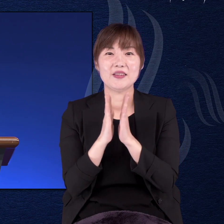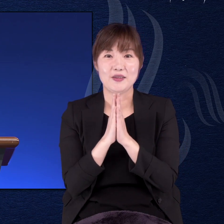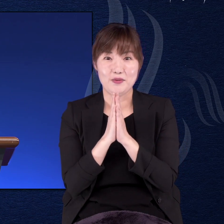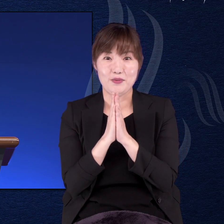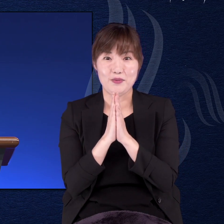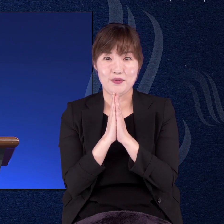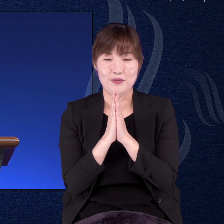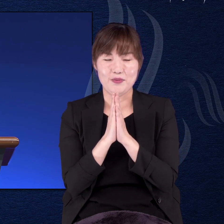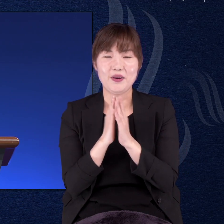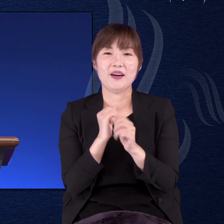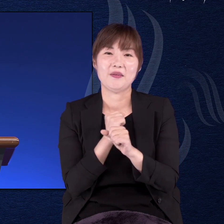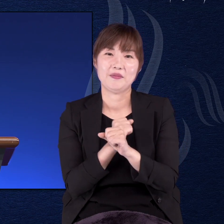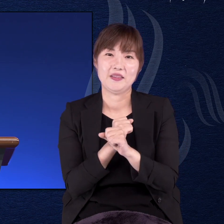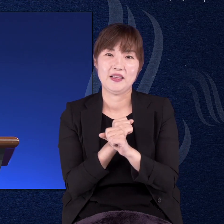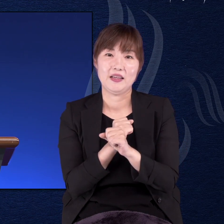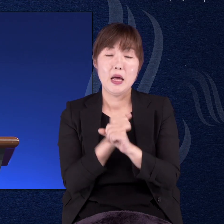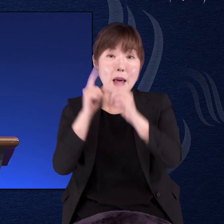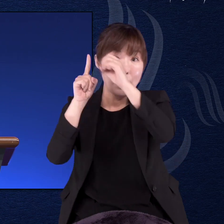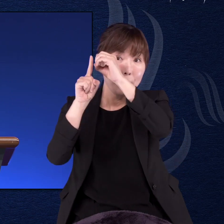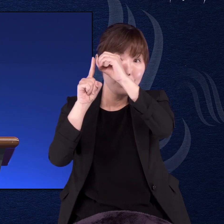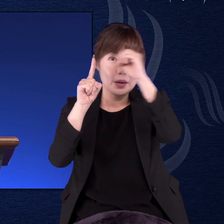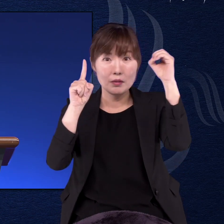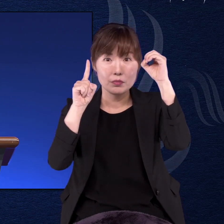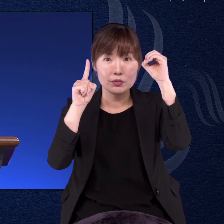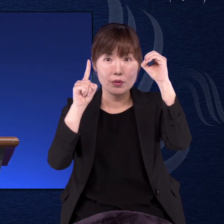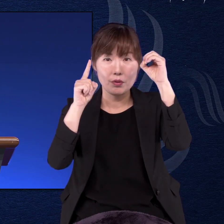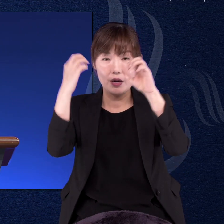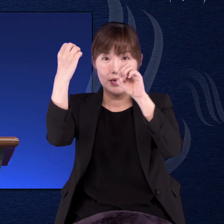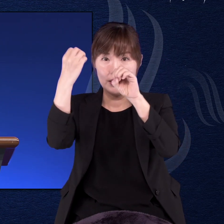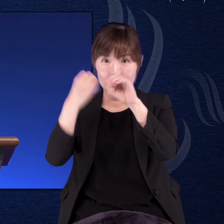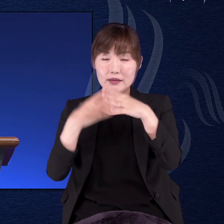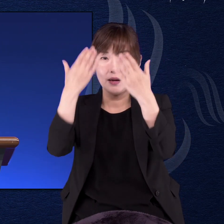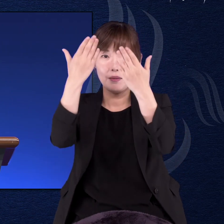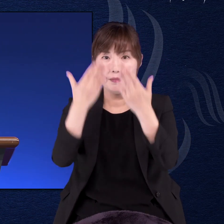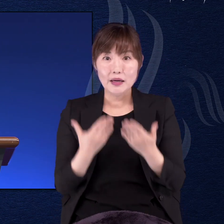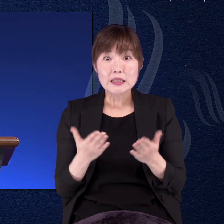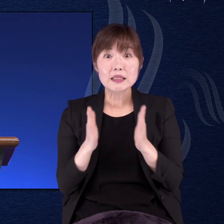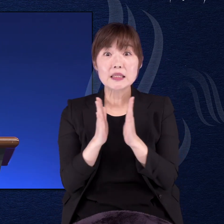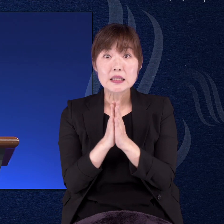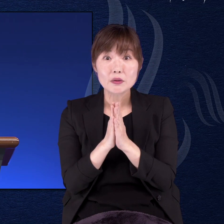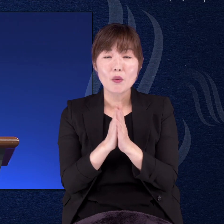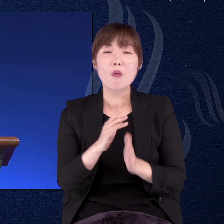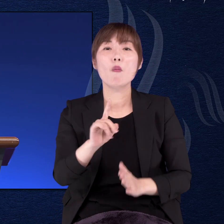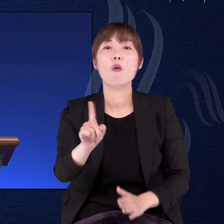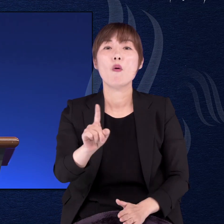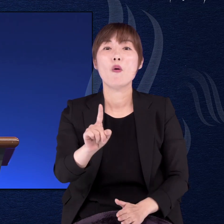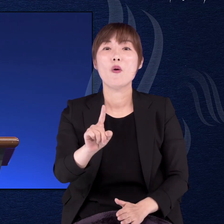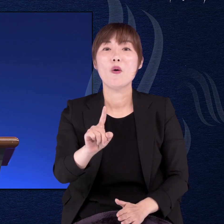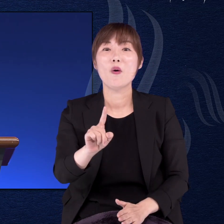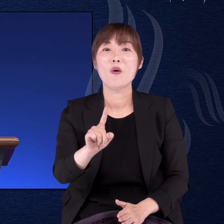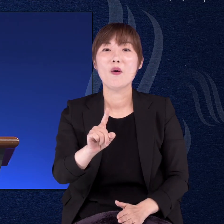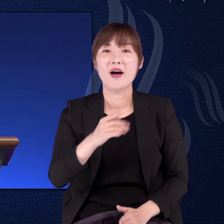100% 응답받는 기도 알려드릴게요. 응답받고 싶으시죠?